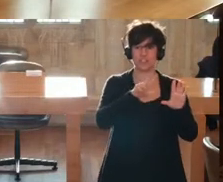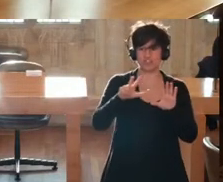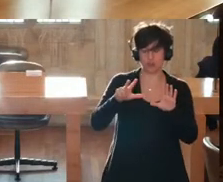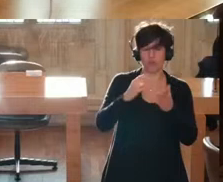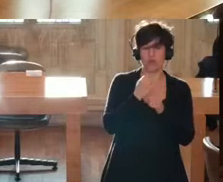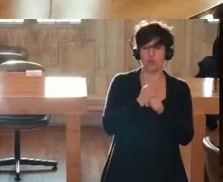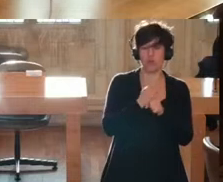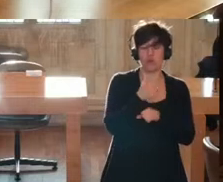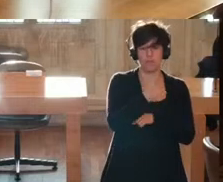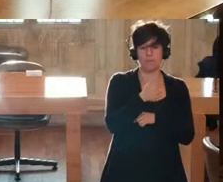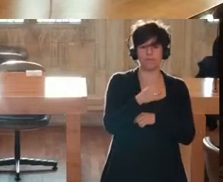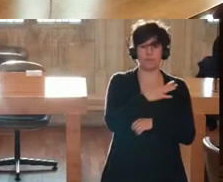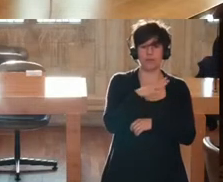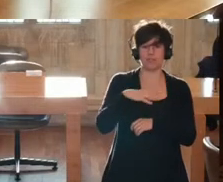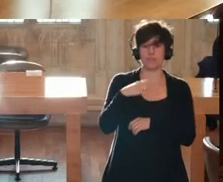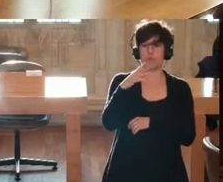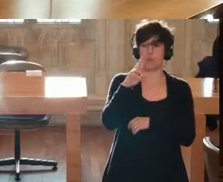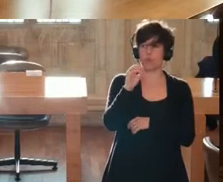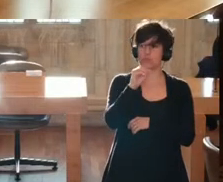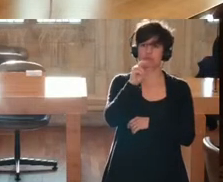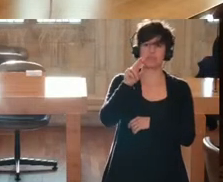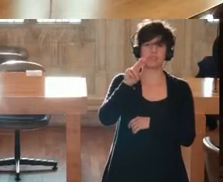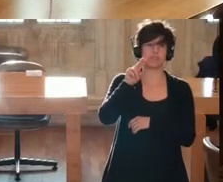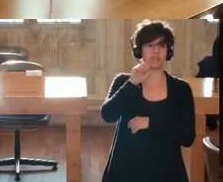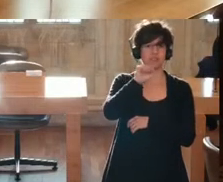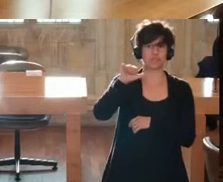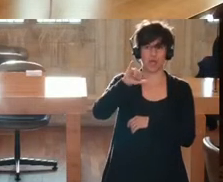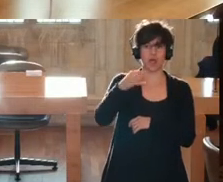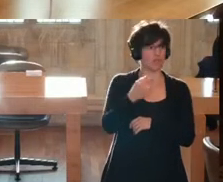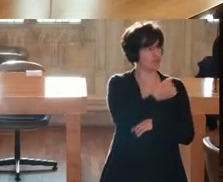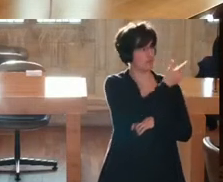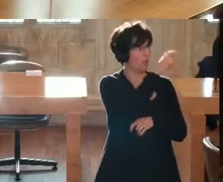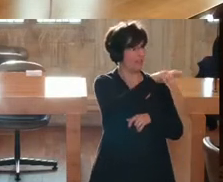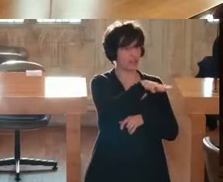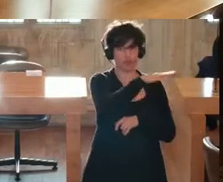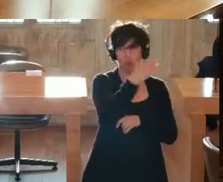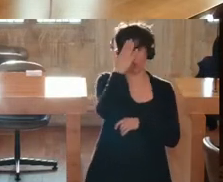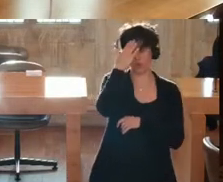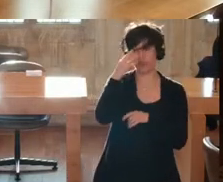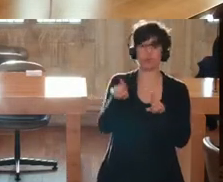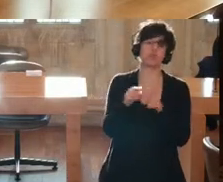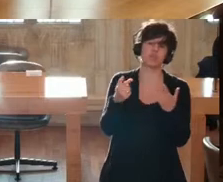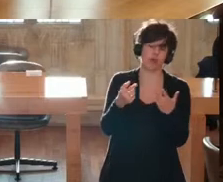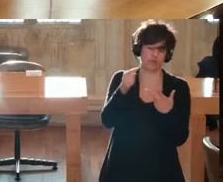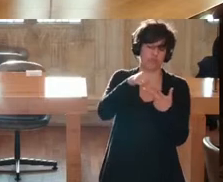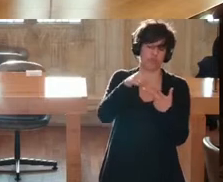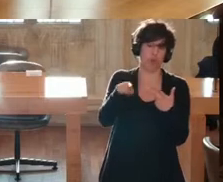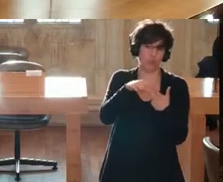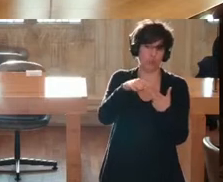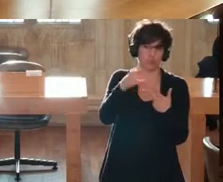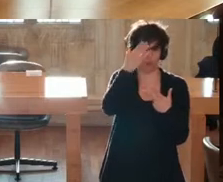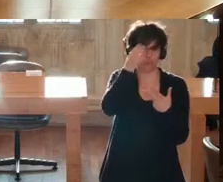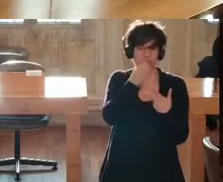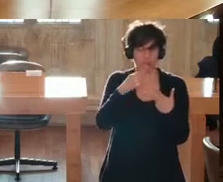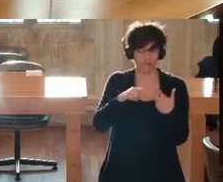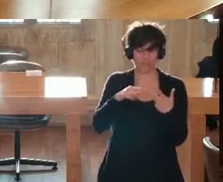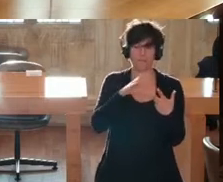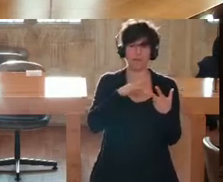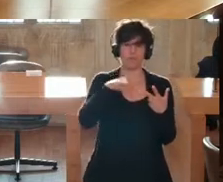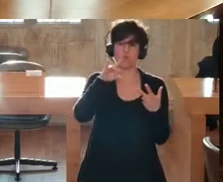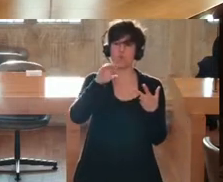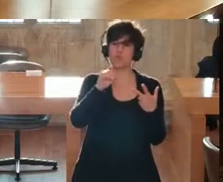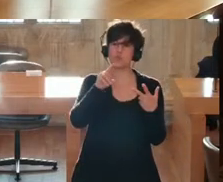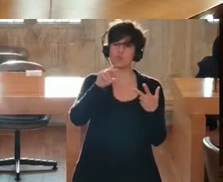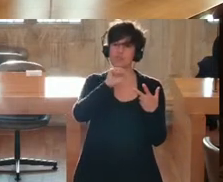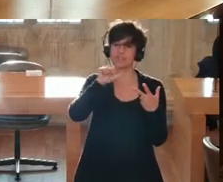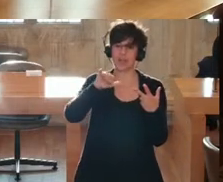Houssin, que pour du coup un certain nombre d'entre nous ont bien connu, tout comme Madame Branche bien sûr, puisque Madame Houssin était non